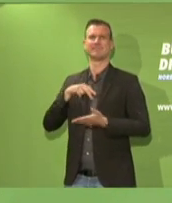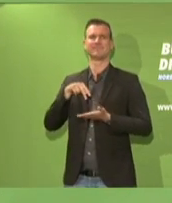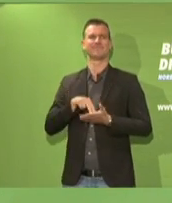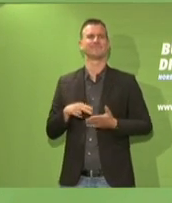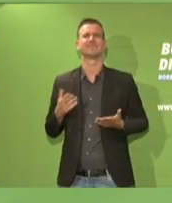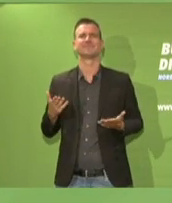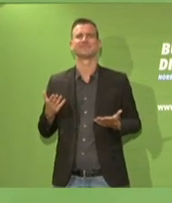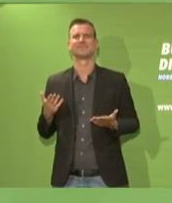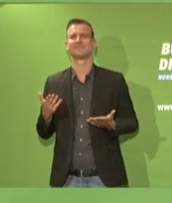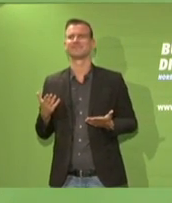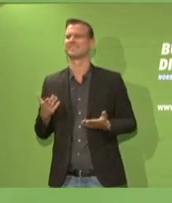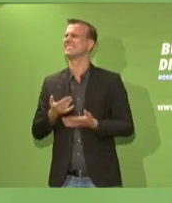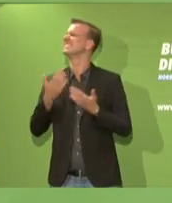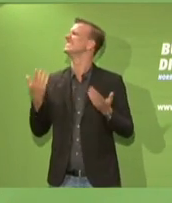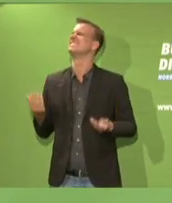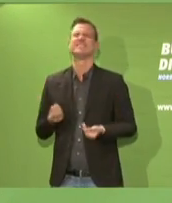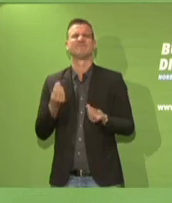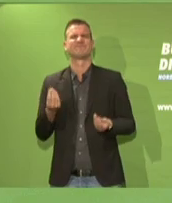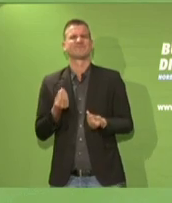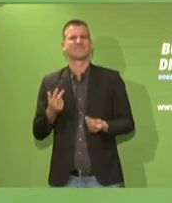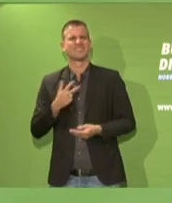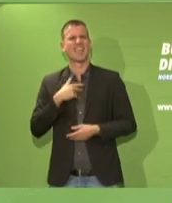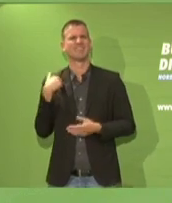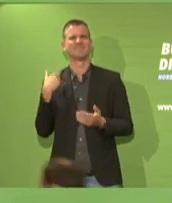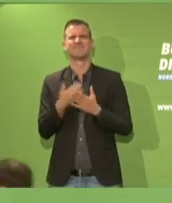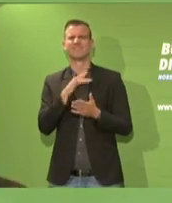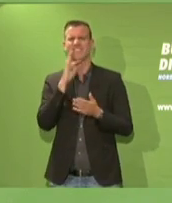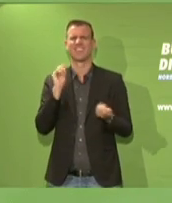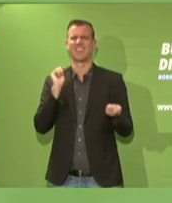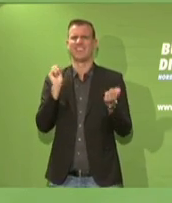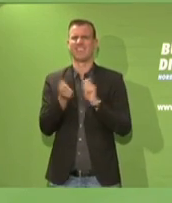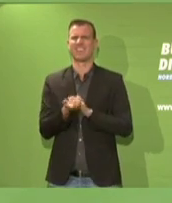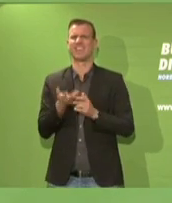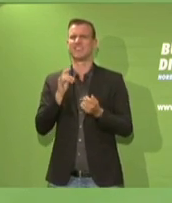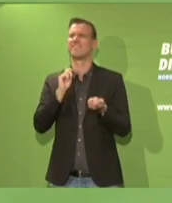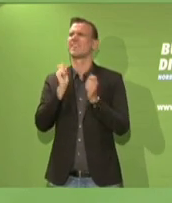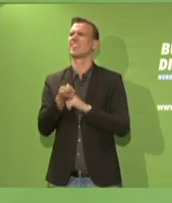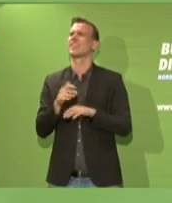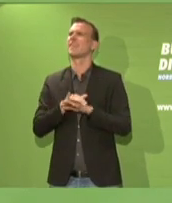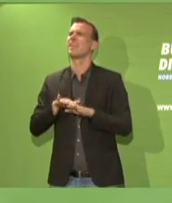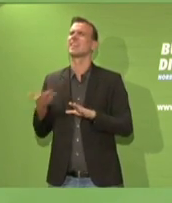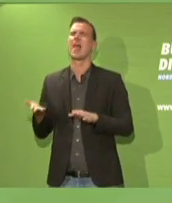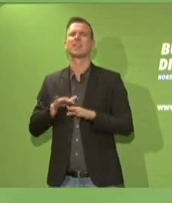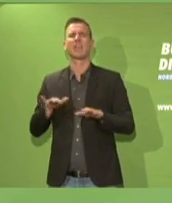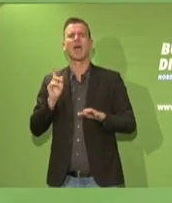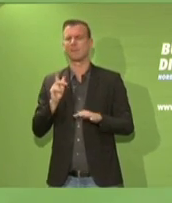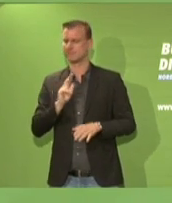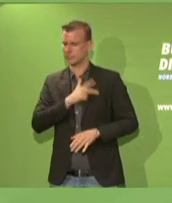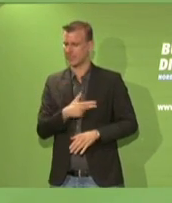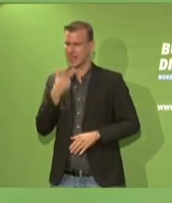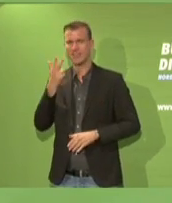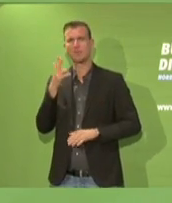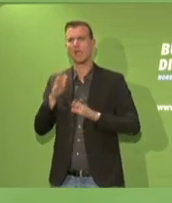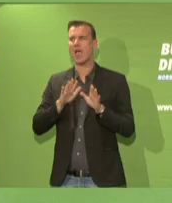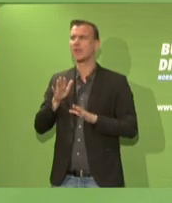ich gedacht, irgendwie hat sich ja wirklich wahnsinnig viel geändert seit der Republik Freies Wendland, aber mit den Sozialdemokraten ist es ein